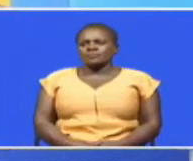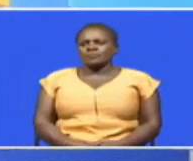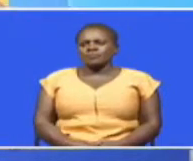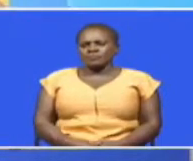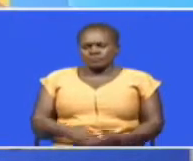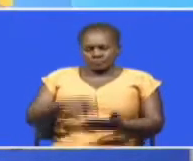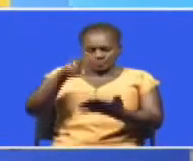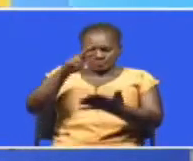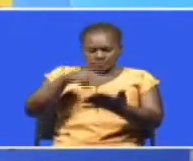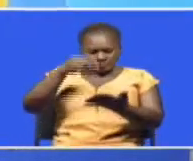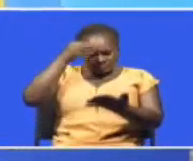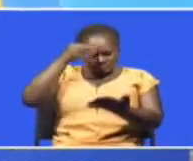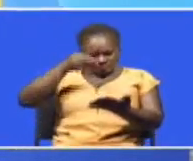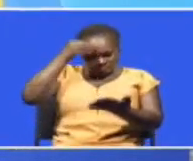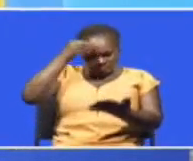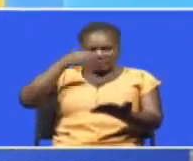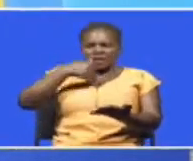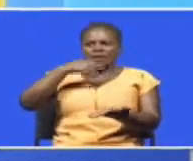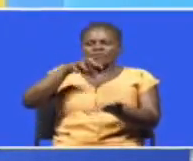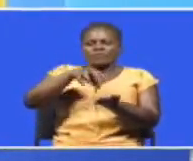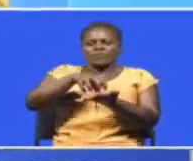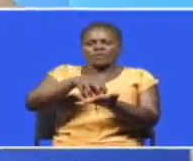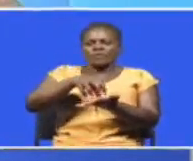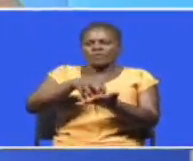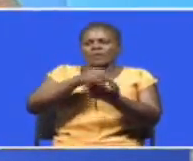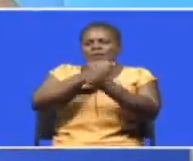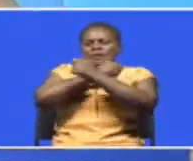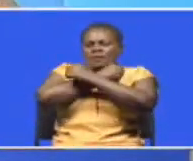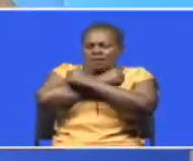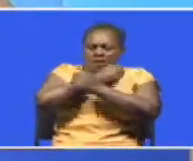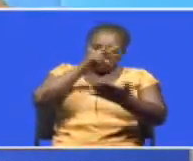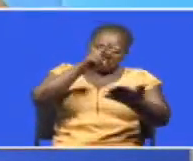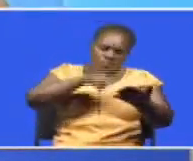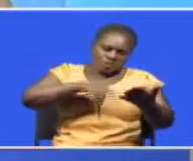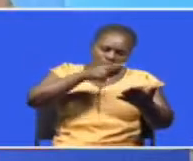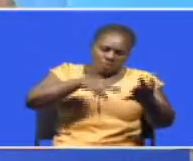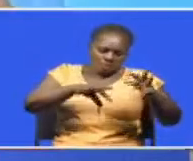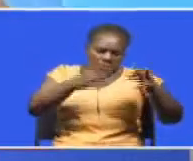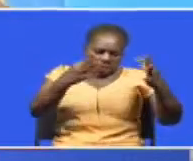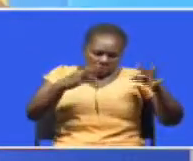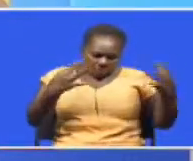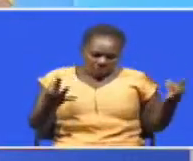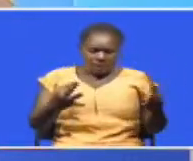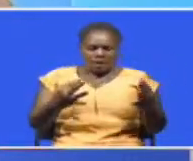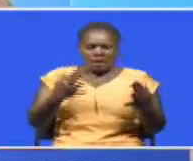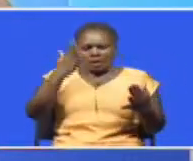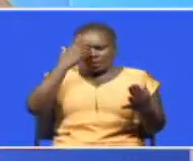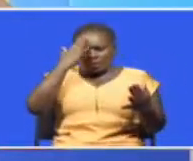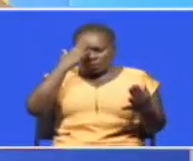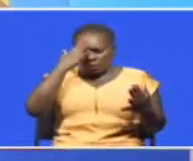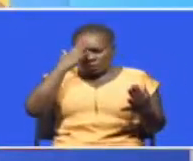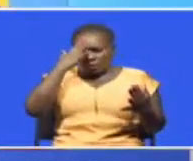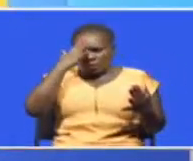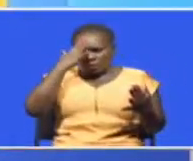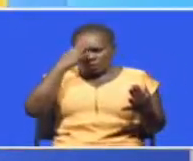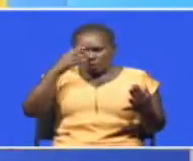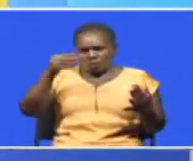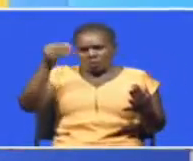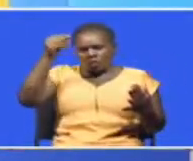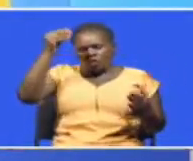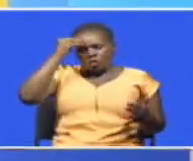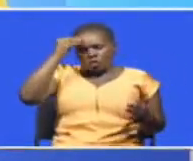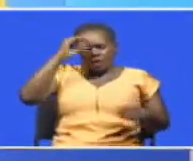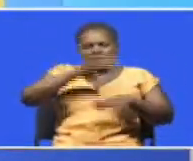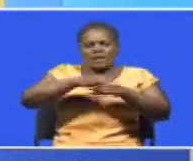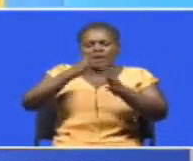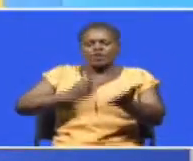Kusoma basi watakuwa katika ile hali ya kupenda kusoma, kubukua hapa na pale ili wajue kwamba maarifa hupatikana kupitia